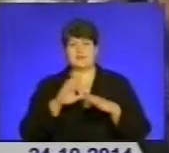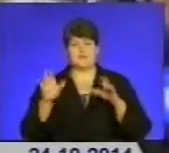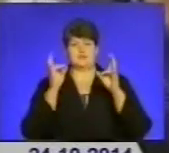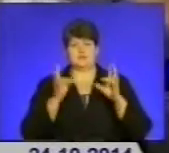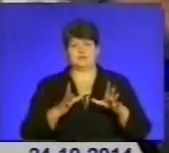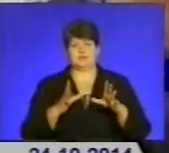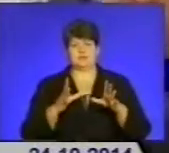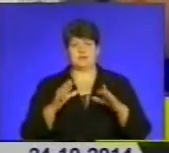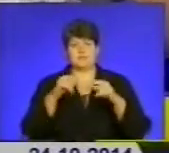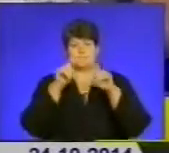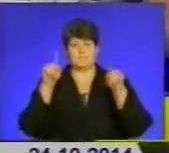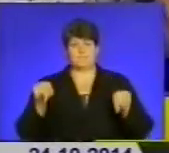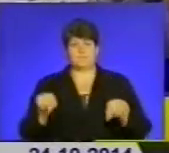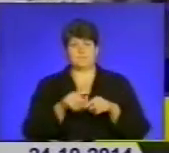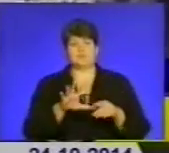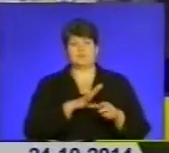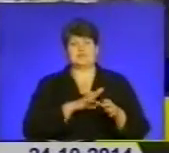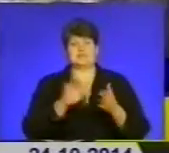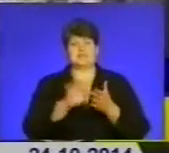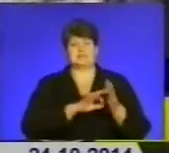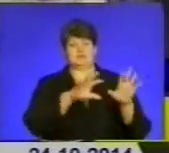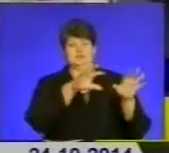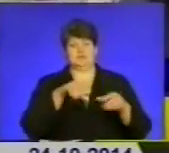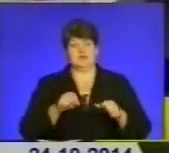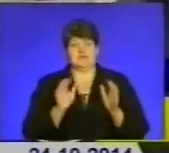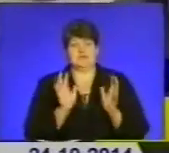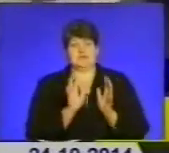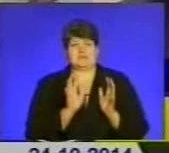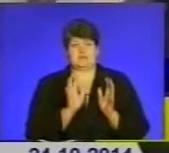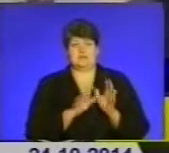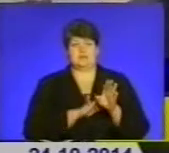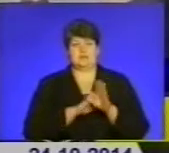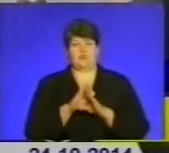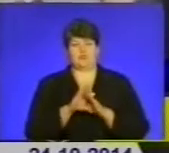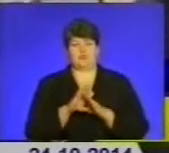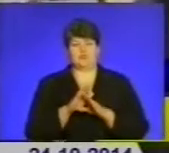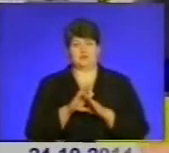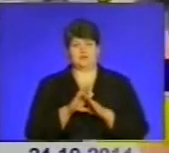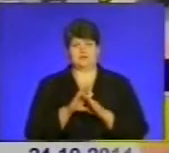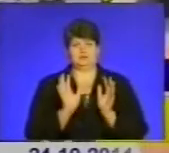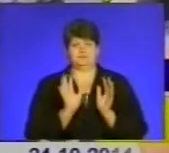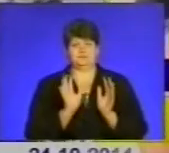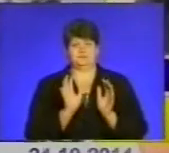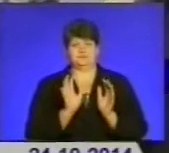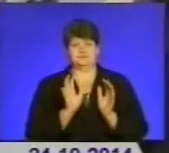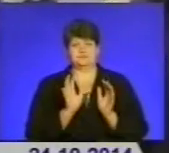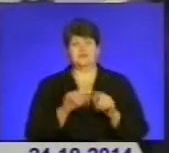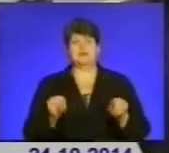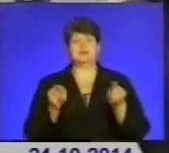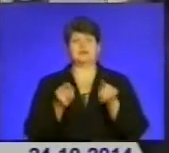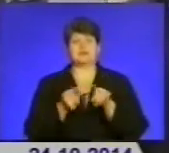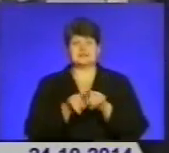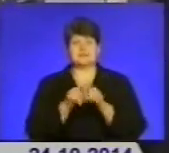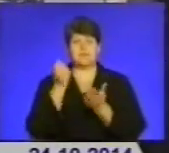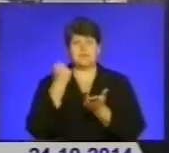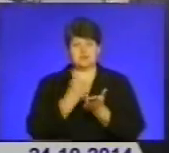були отримані, дістані з машини і збережені як повністю цілісність і сохранність. І так само